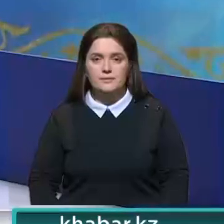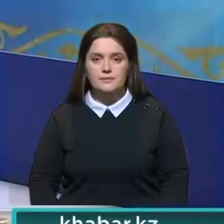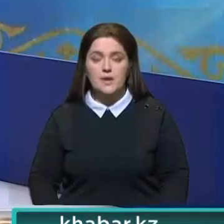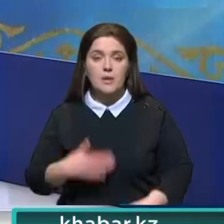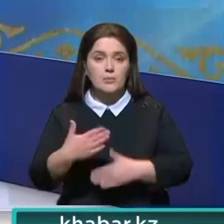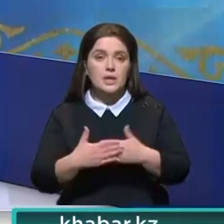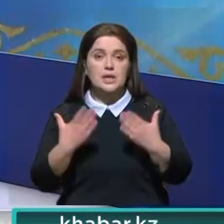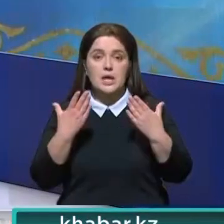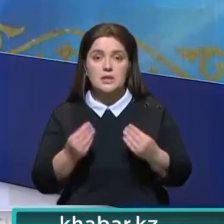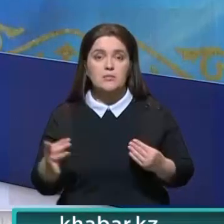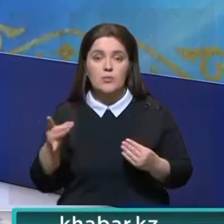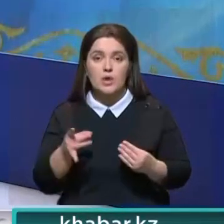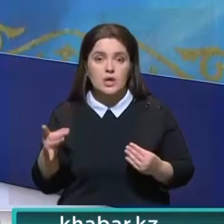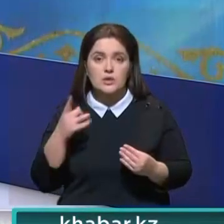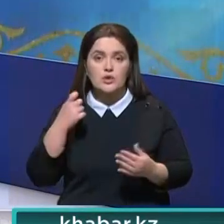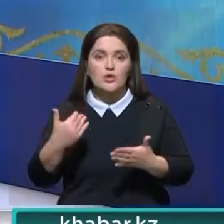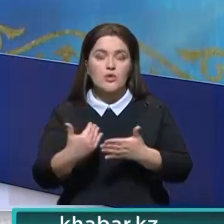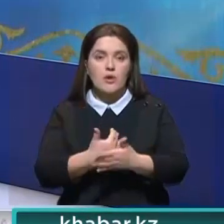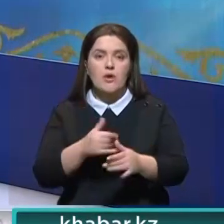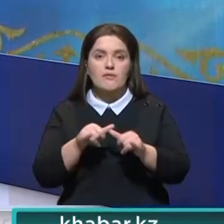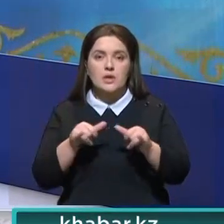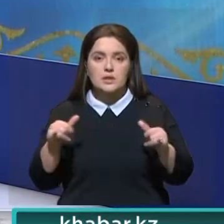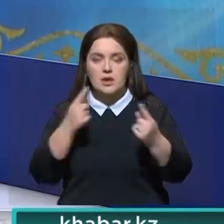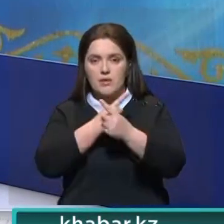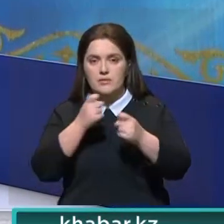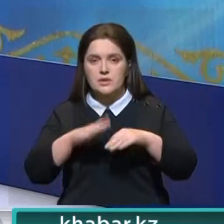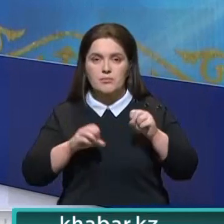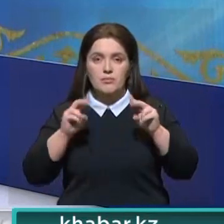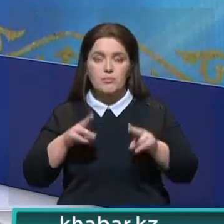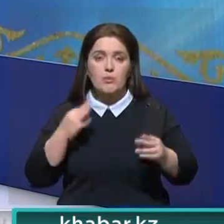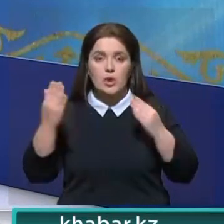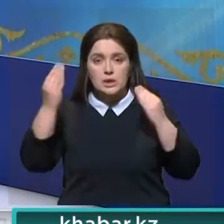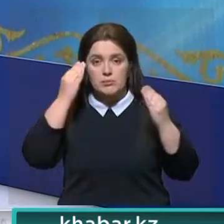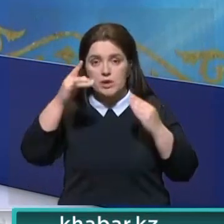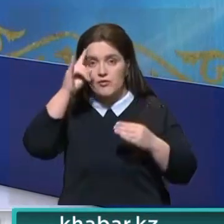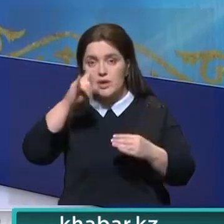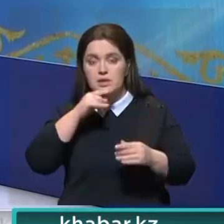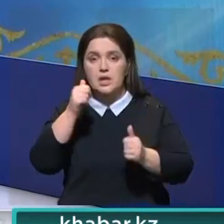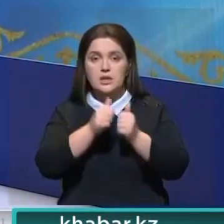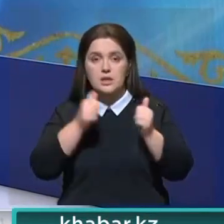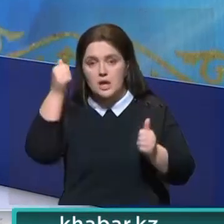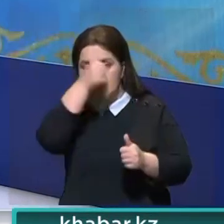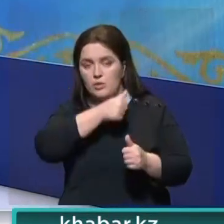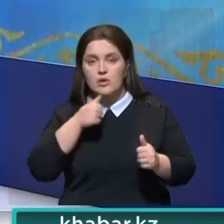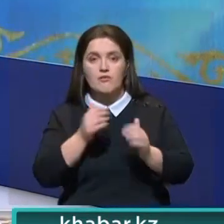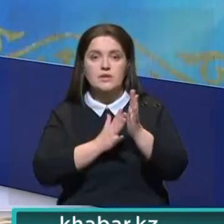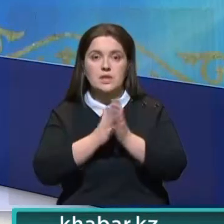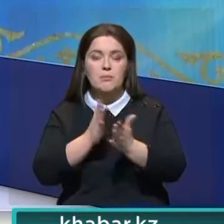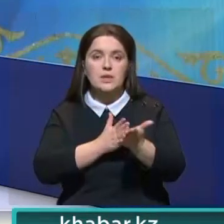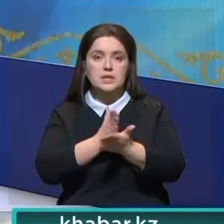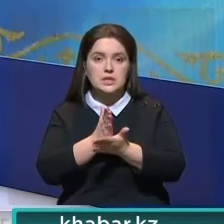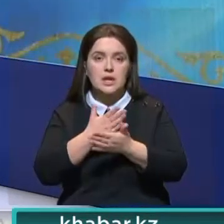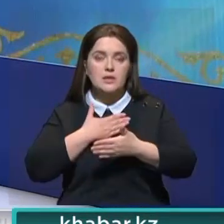Но в преддверии Дня Республики прогнозы новых перспектив развития страны озвучили эксперты. И по их мнению, в Казахстане с каждым годом